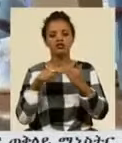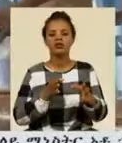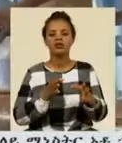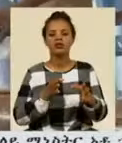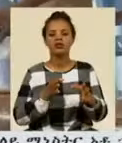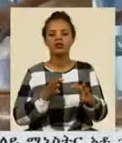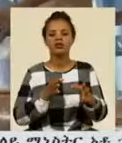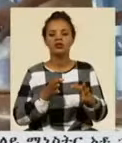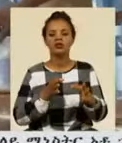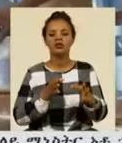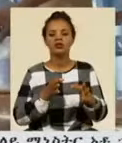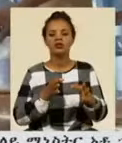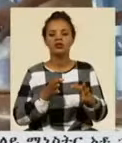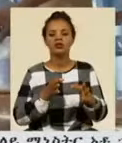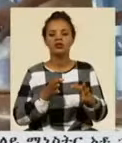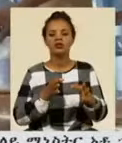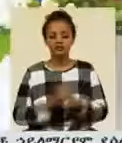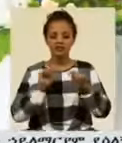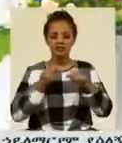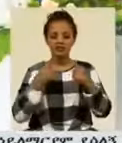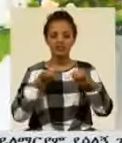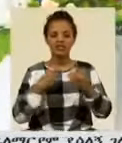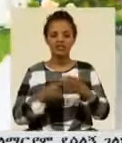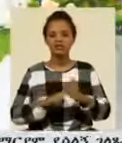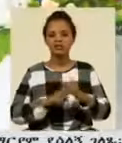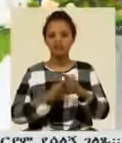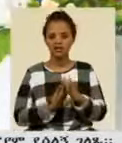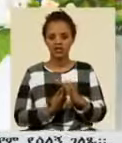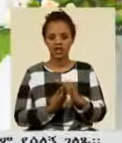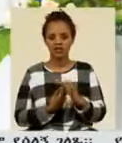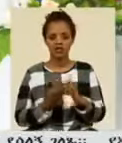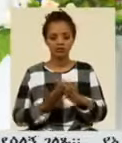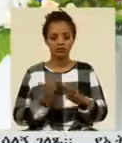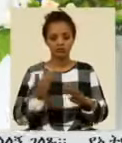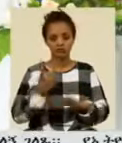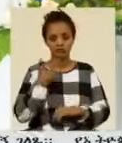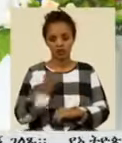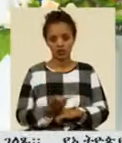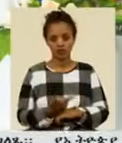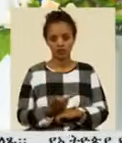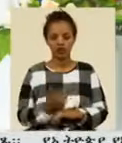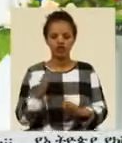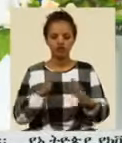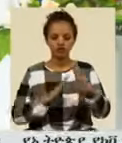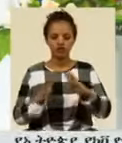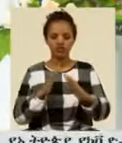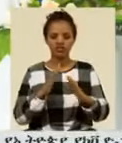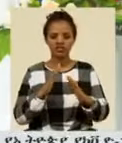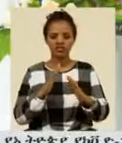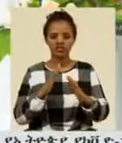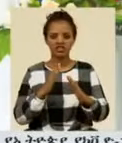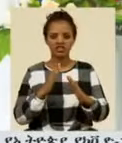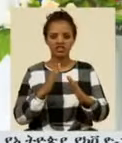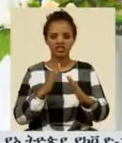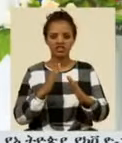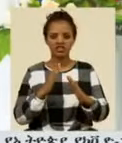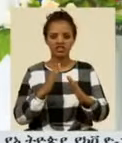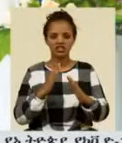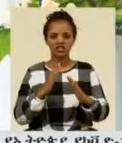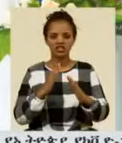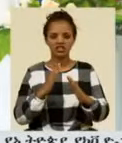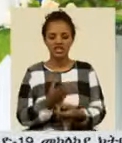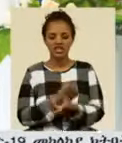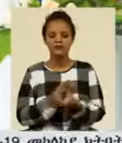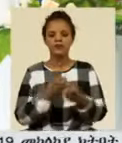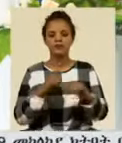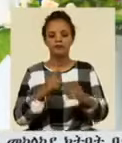ገልጸዋል። ስለዚህ ዛሬ በይፋ ይሄን አስጀምረናል። ቅድም እንዳልኩት ችግሮች መፍትሄ ያመጣሉ የሚለውንም